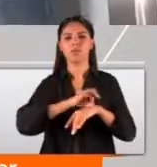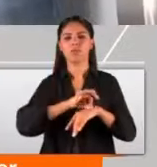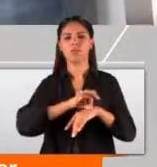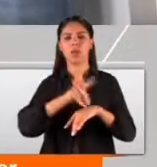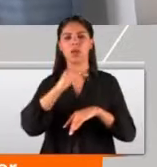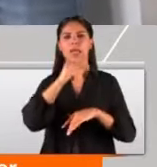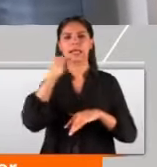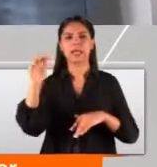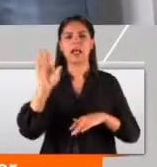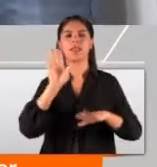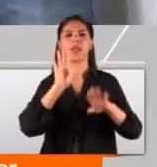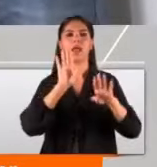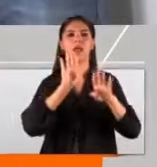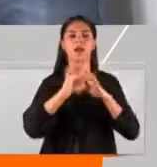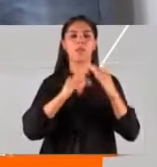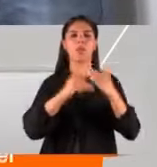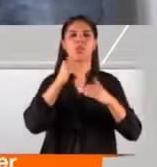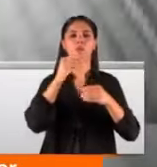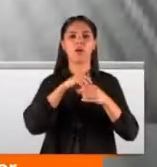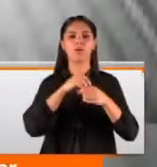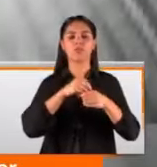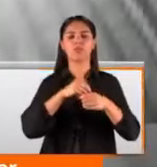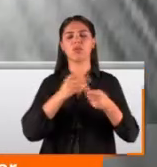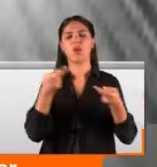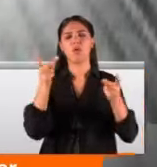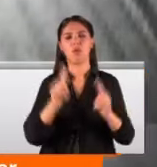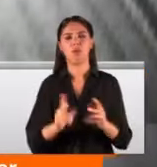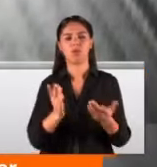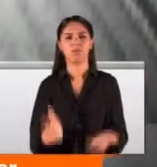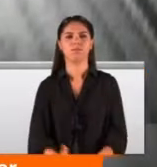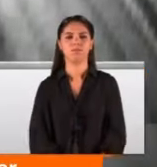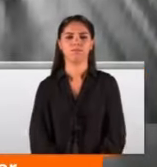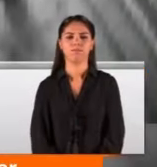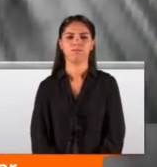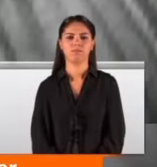çıkartırken kat ve kapının arasındaki duvarın arasında kalıp vefat ediyor.